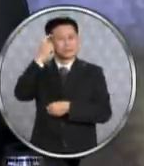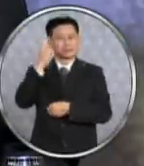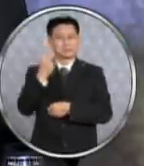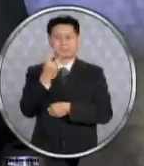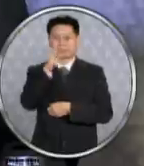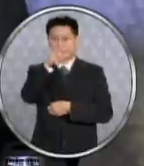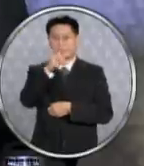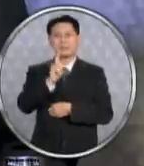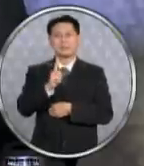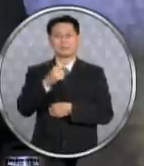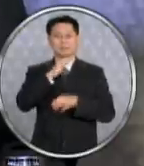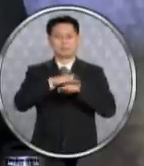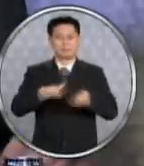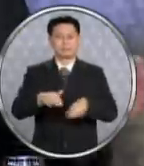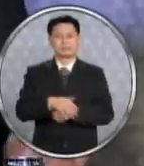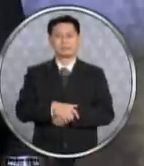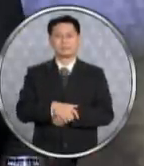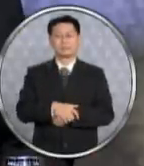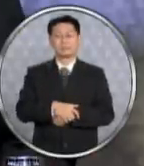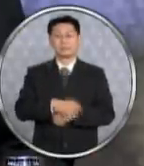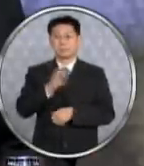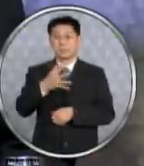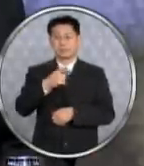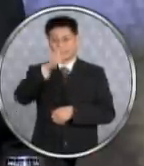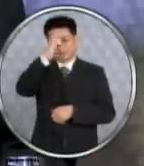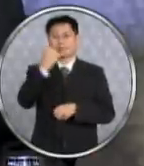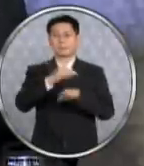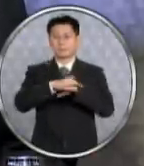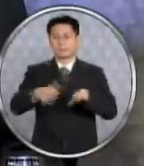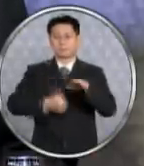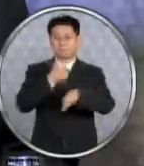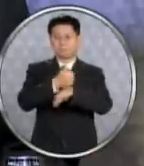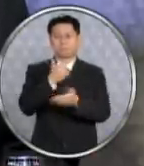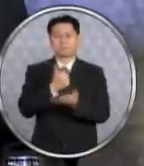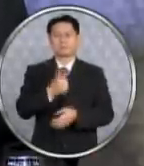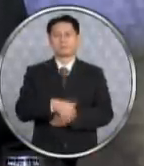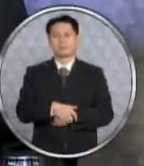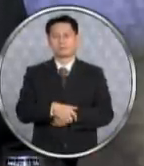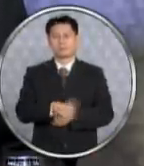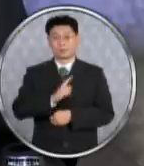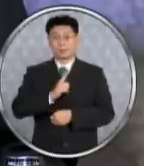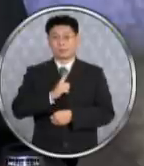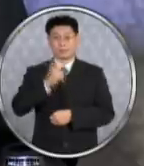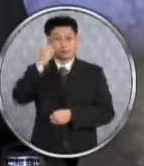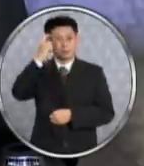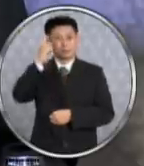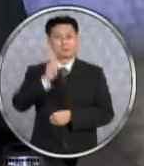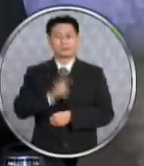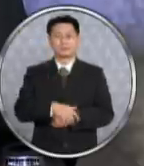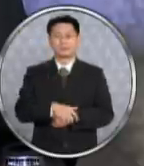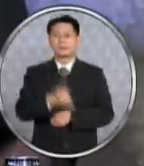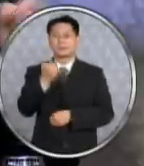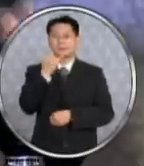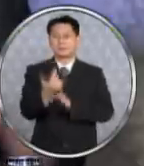字，那就是安全。他们都希望能够安全的上垒，他们心里面想的就是如何